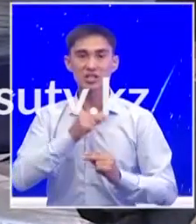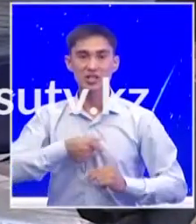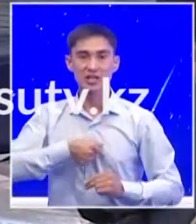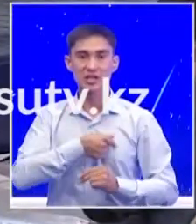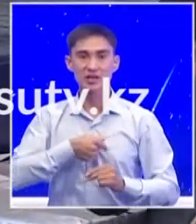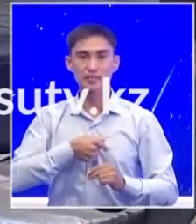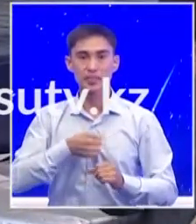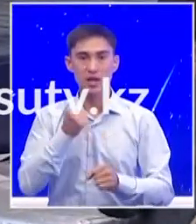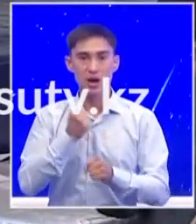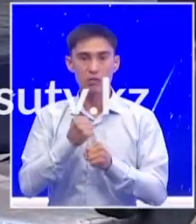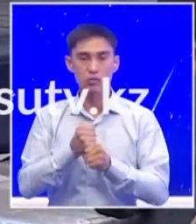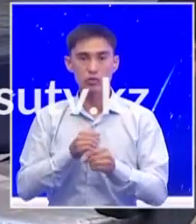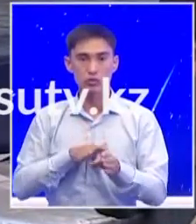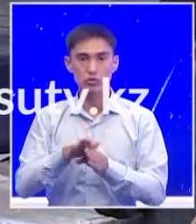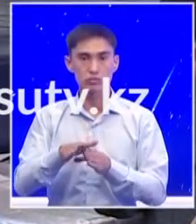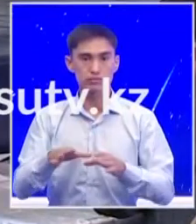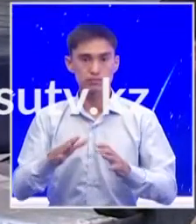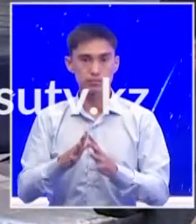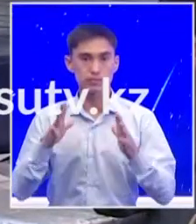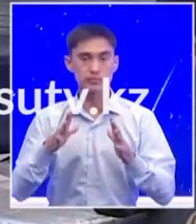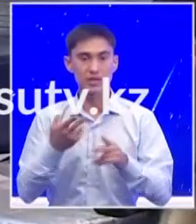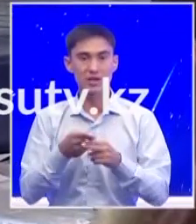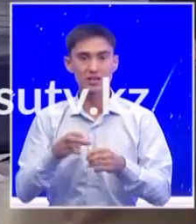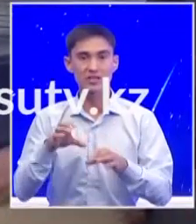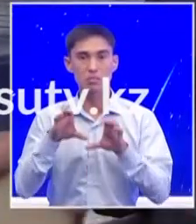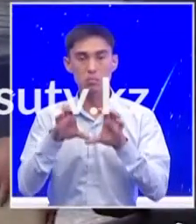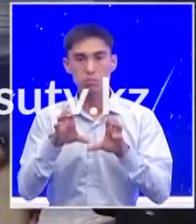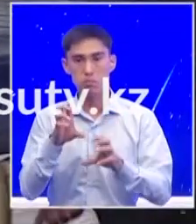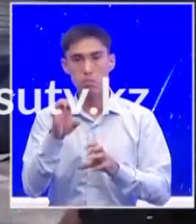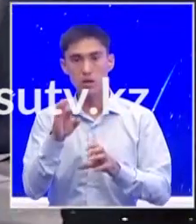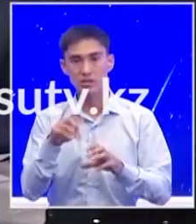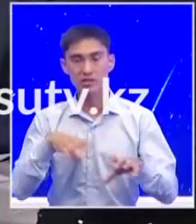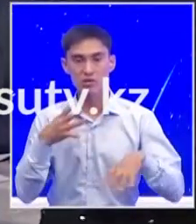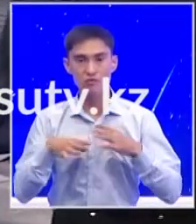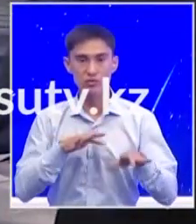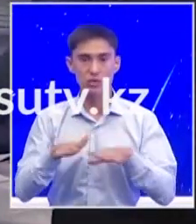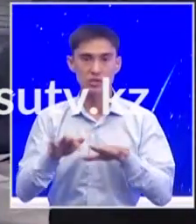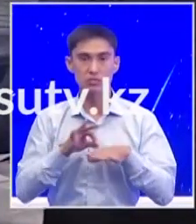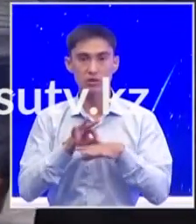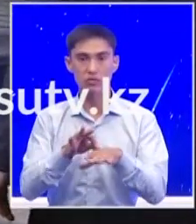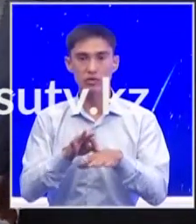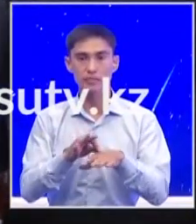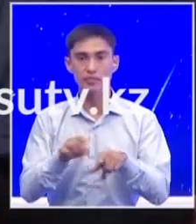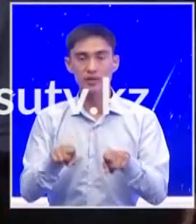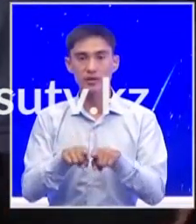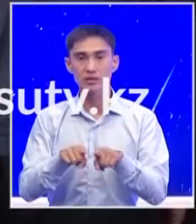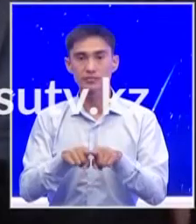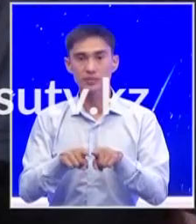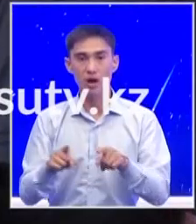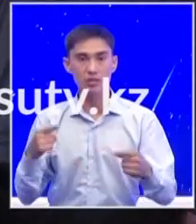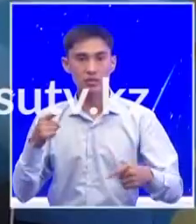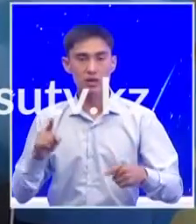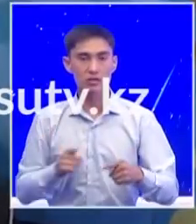плодотворно. Есть базы, где на этих же базах они тренировочные процессы проводят и проводят матчевые